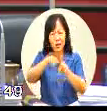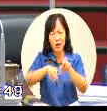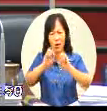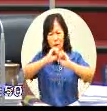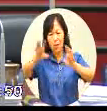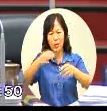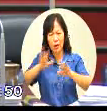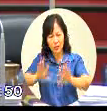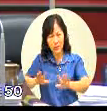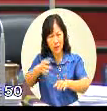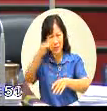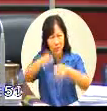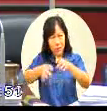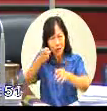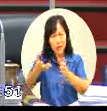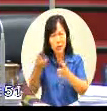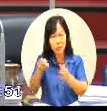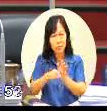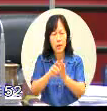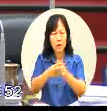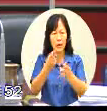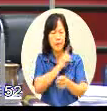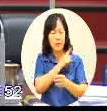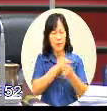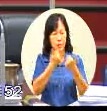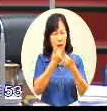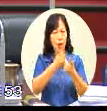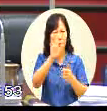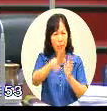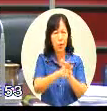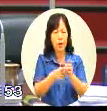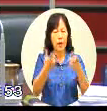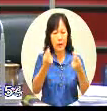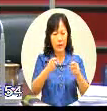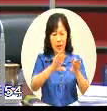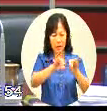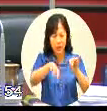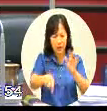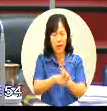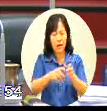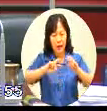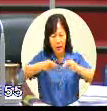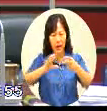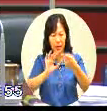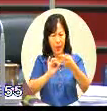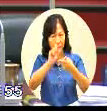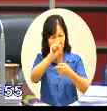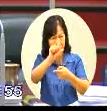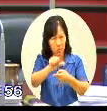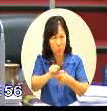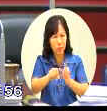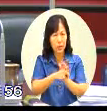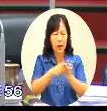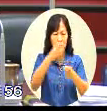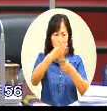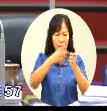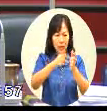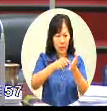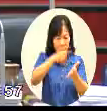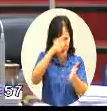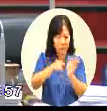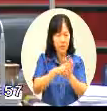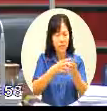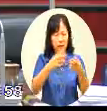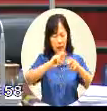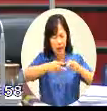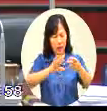我刚不是已经跟你讲过了吗？你自己去开会，今年自己同一块土地，你就调了15%，怎么会三年调一次呢？你才调4%